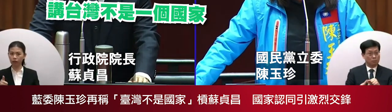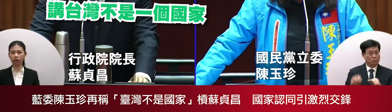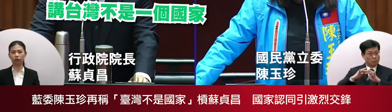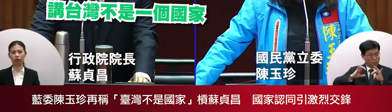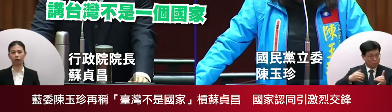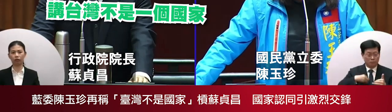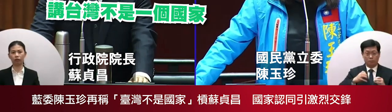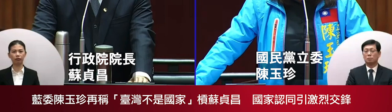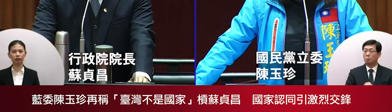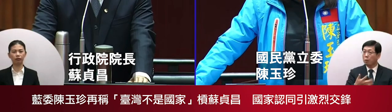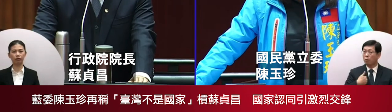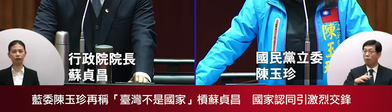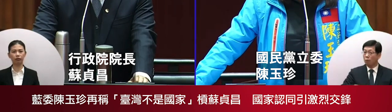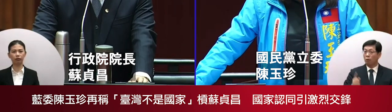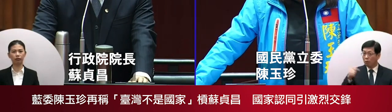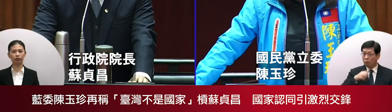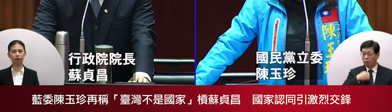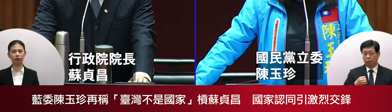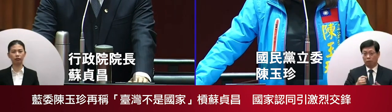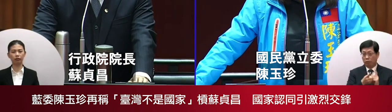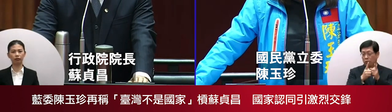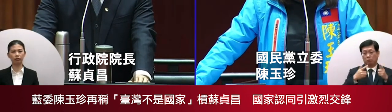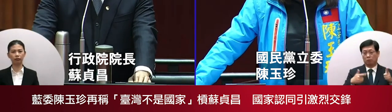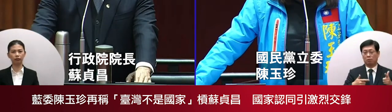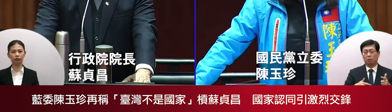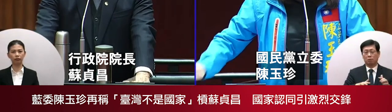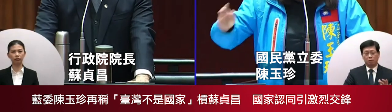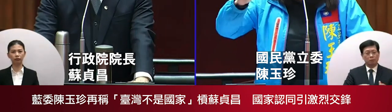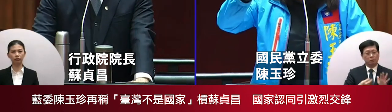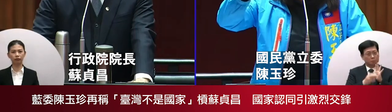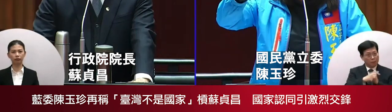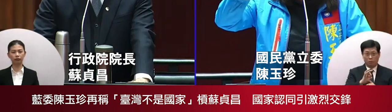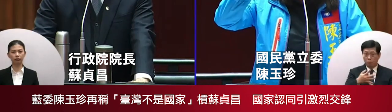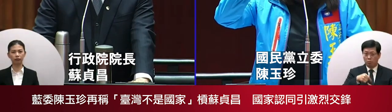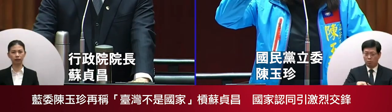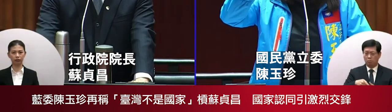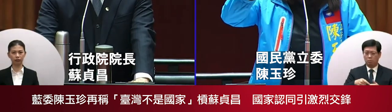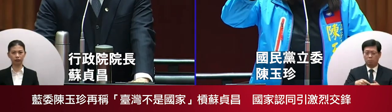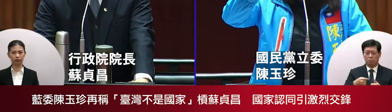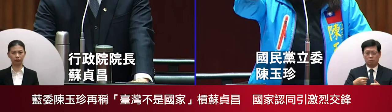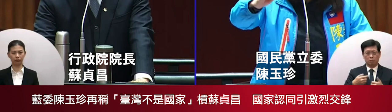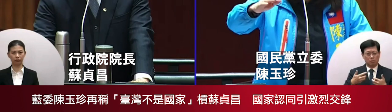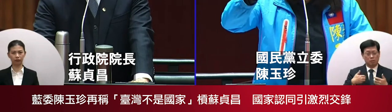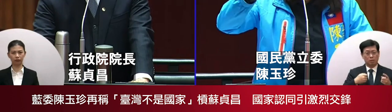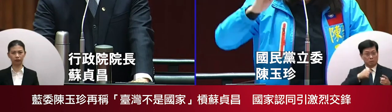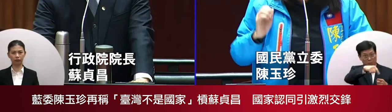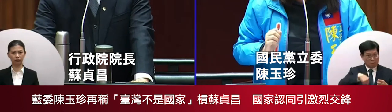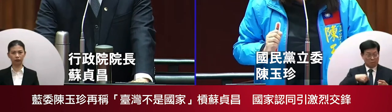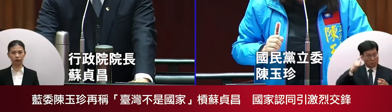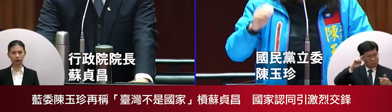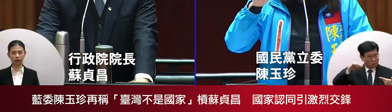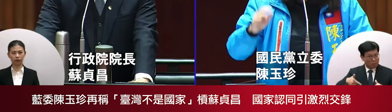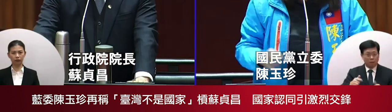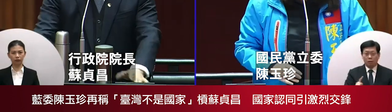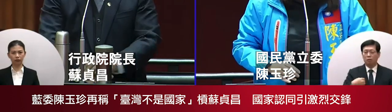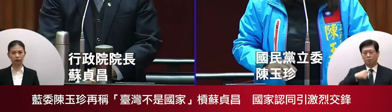民国的国会议员，今天也不是要来跟你吵架，我要跟你讲说，为什么我们会有这么多，我们跟你们会有这样认知